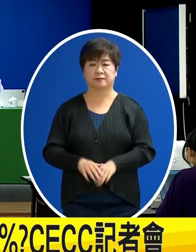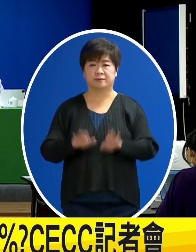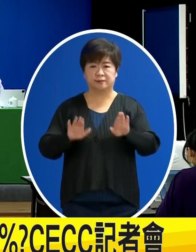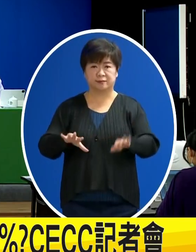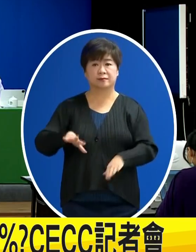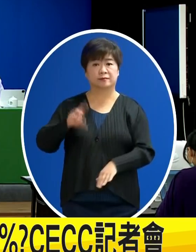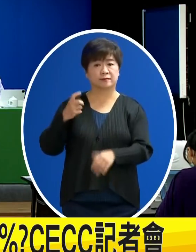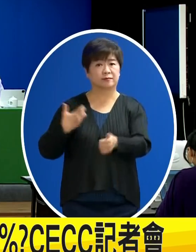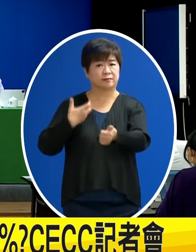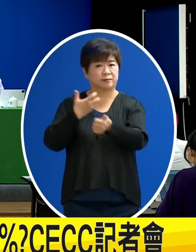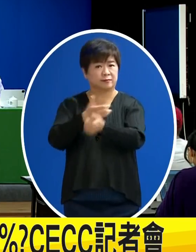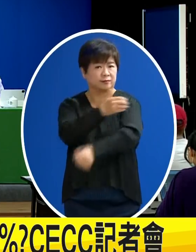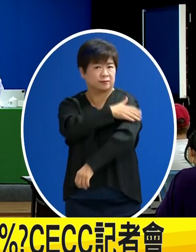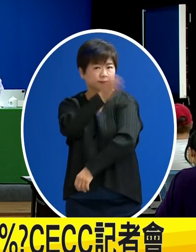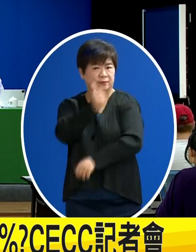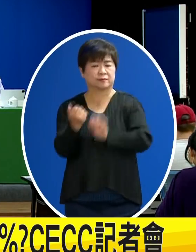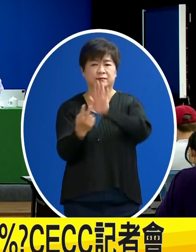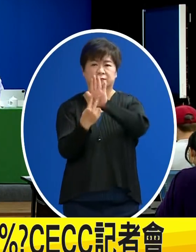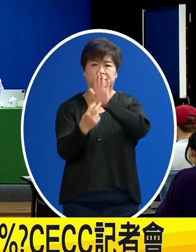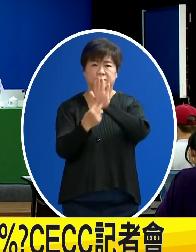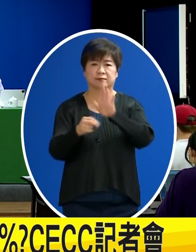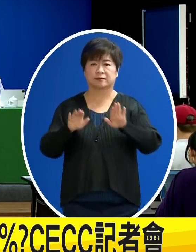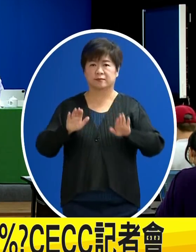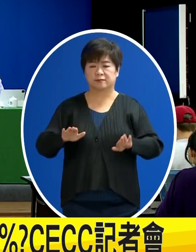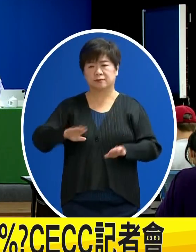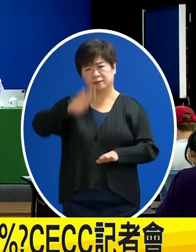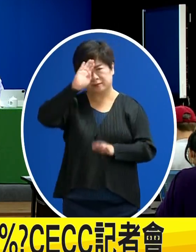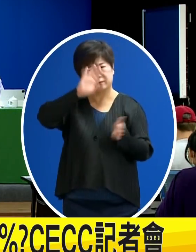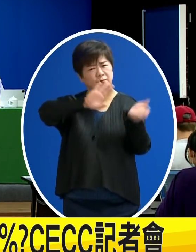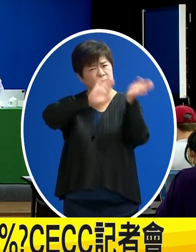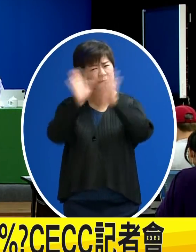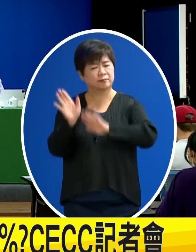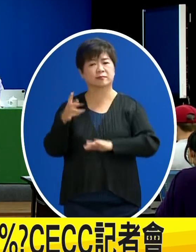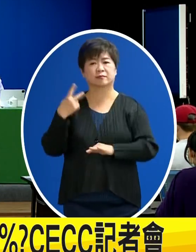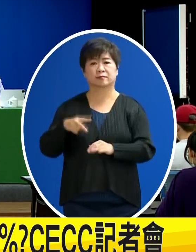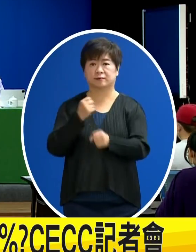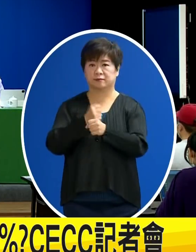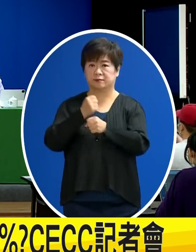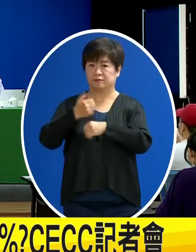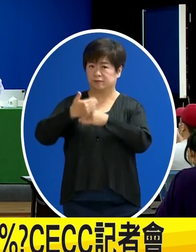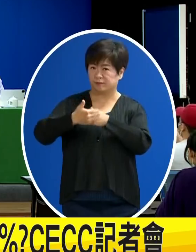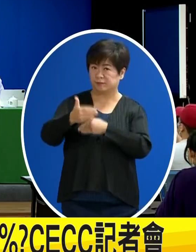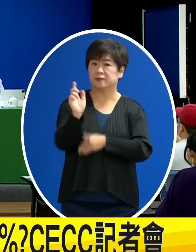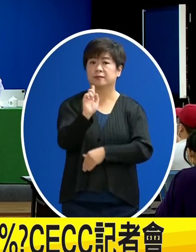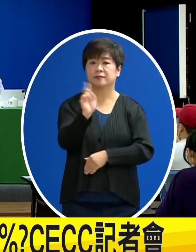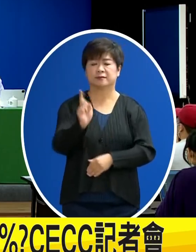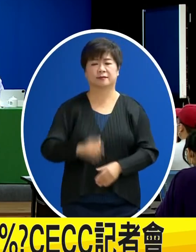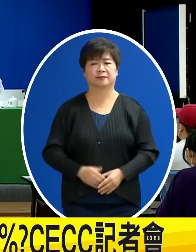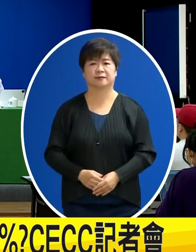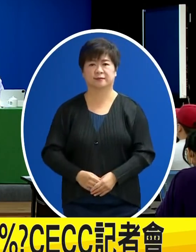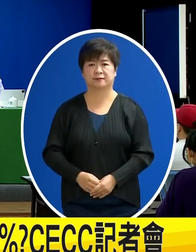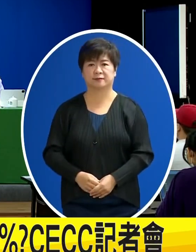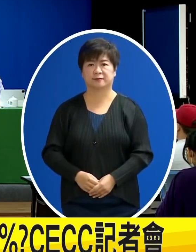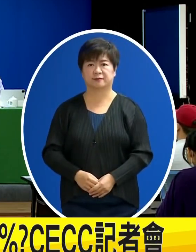先请指挥官，跟大家说明一下我目前疫情的状况以及工作的情形。